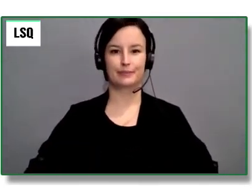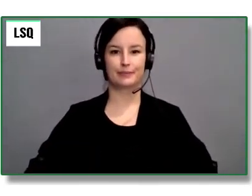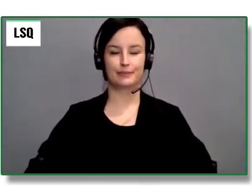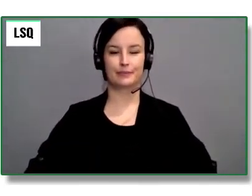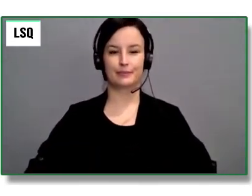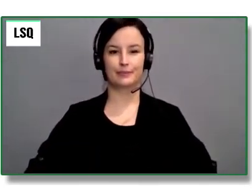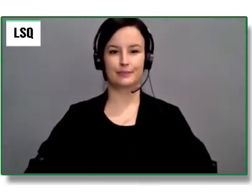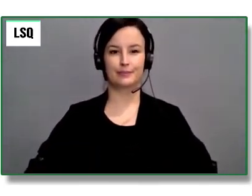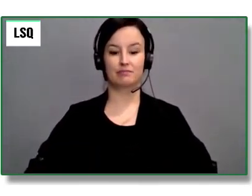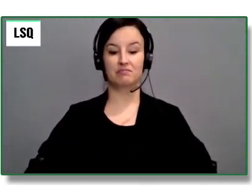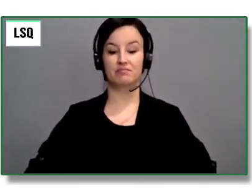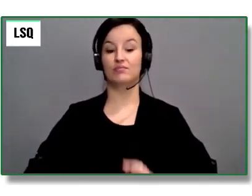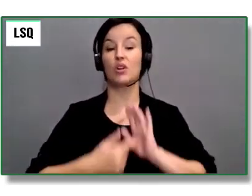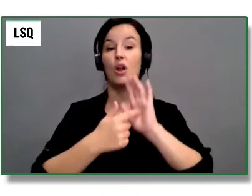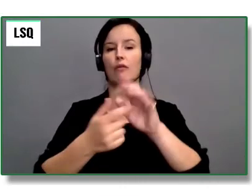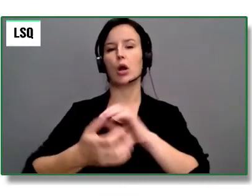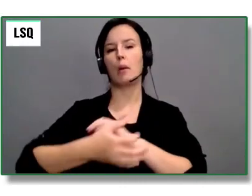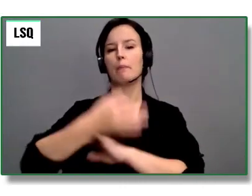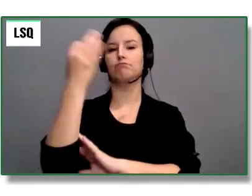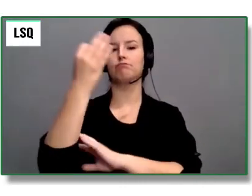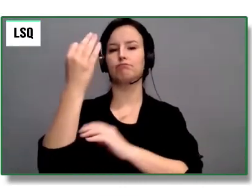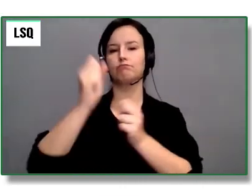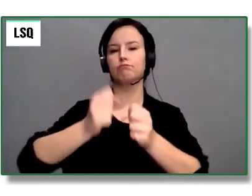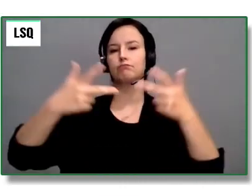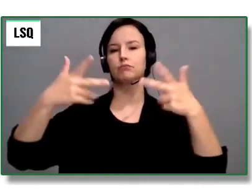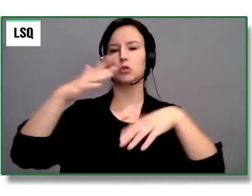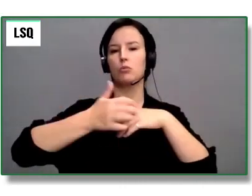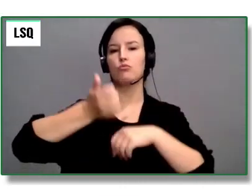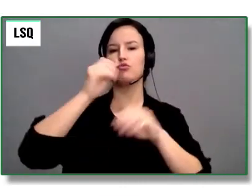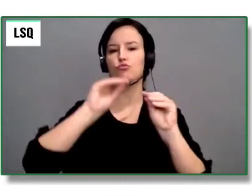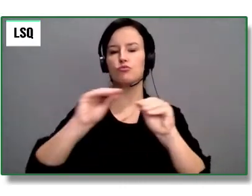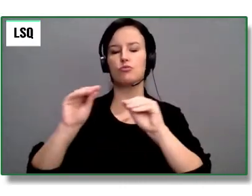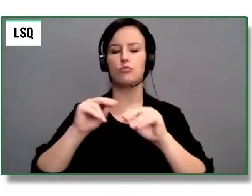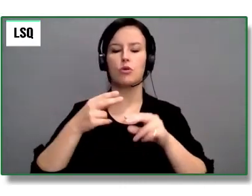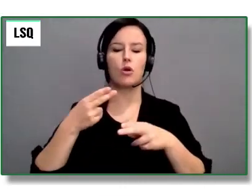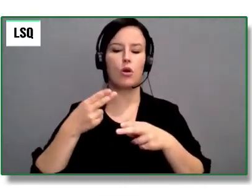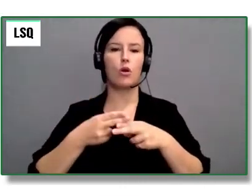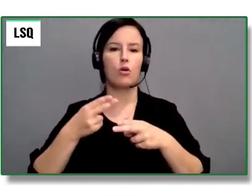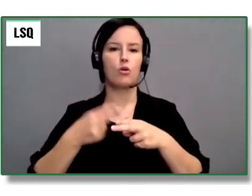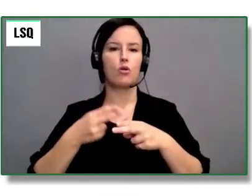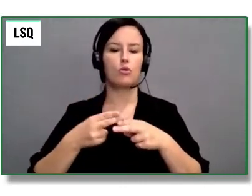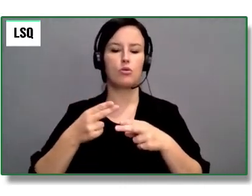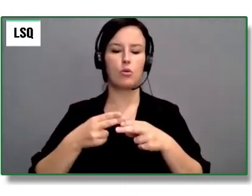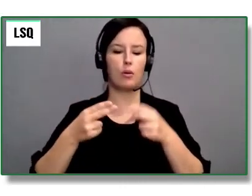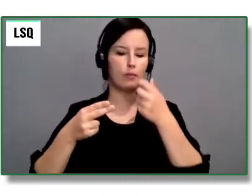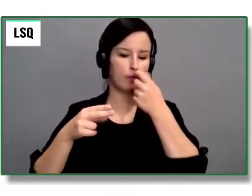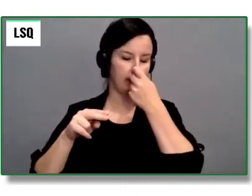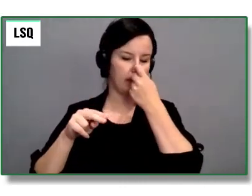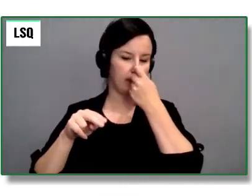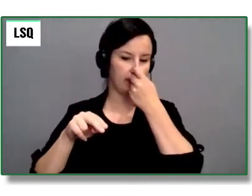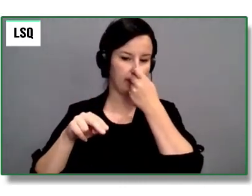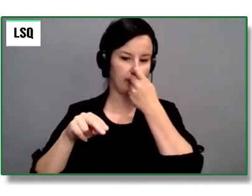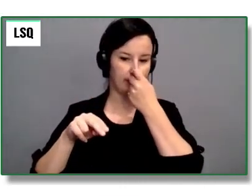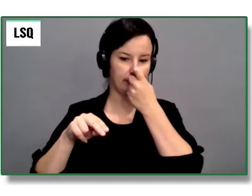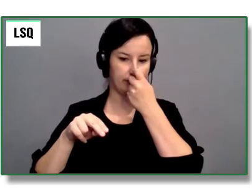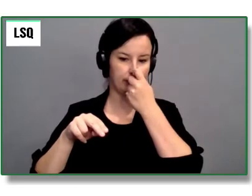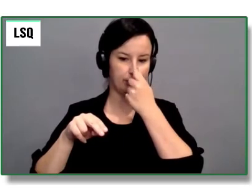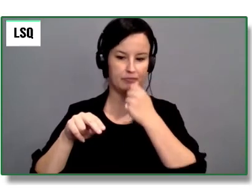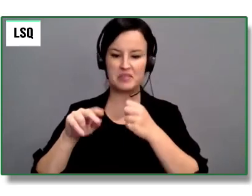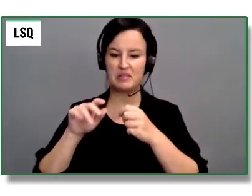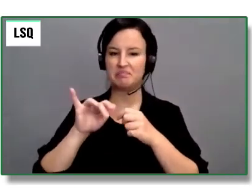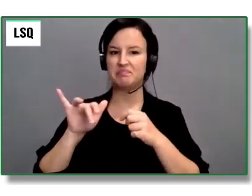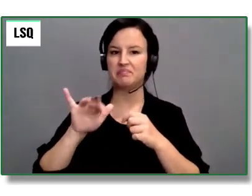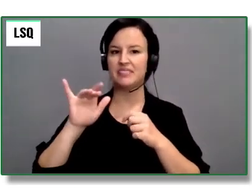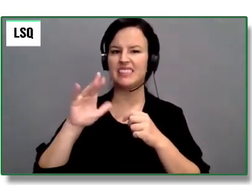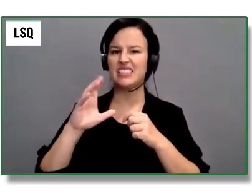voici un exemple de webinaire plus éducatif, un organisme qui s'appelle LEAF. C'est l'appréciation des forêts dans la région de